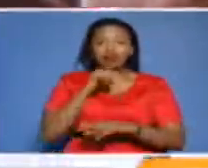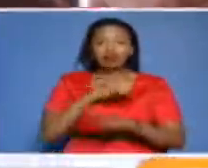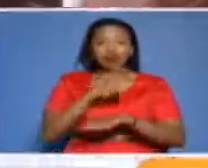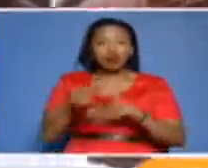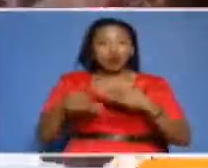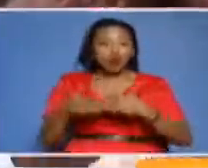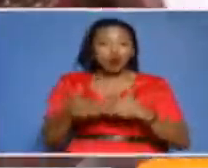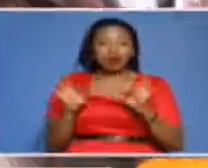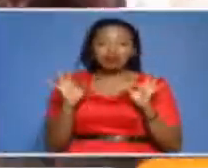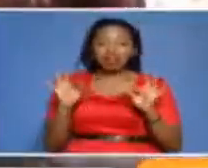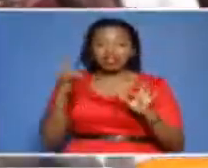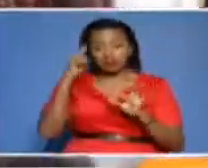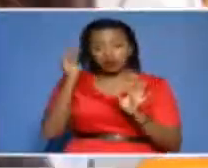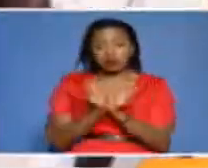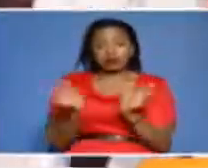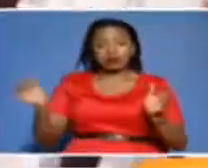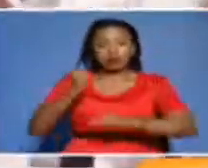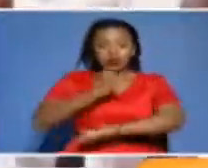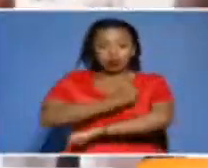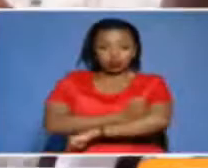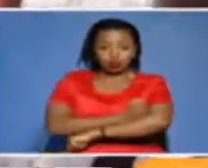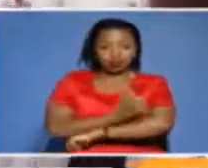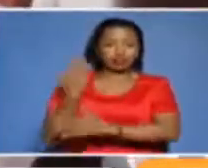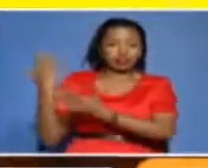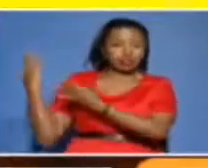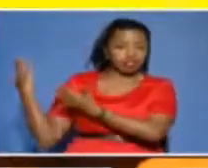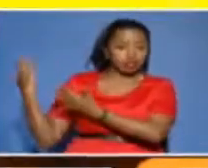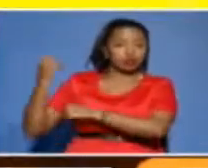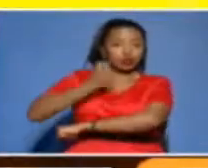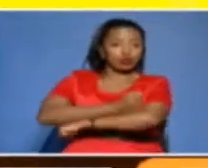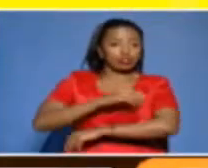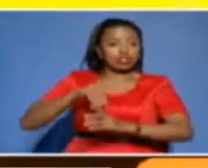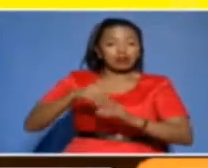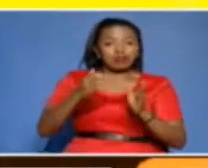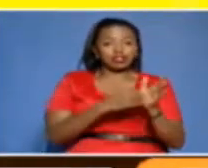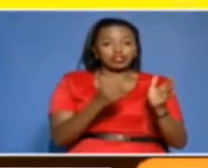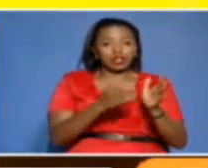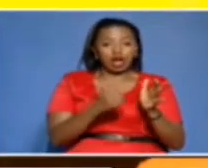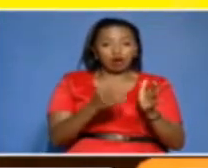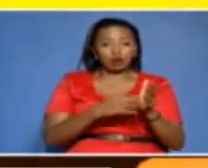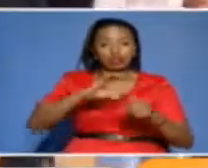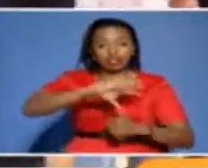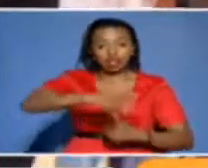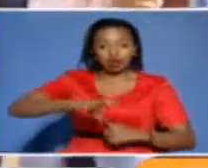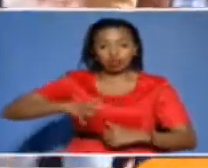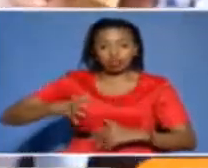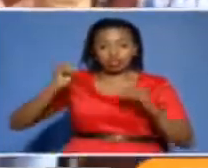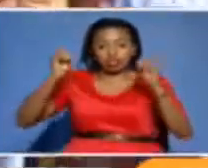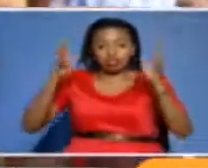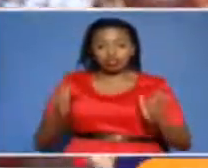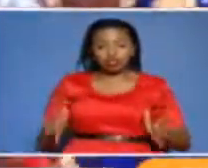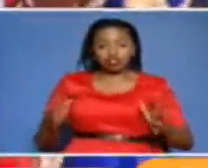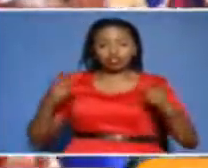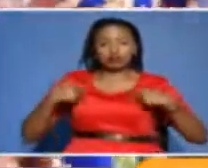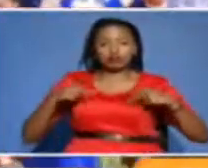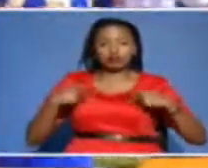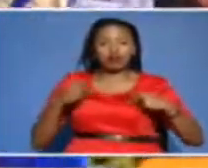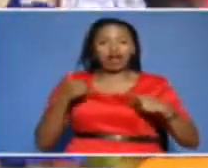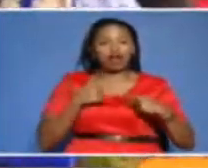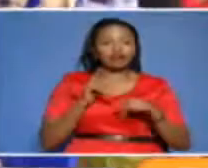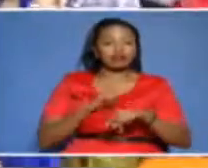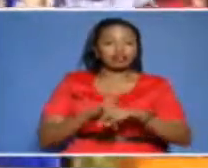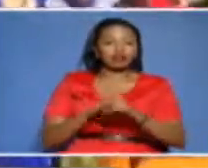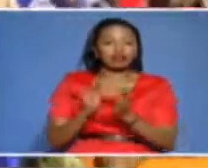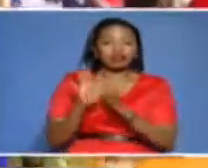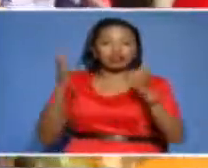But it was not all gloom for public schools. At Ikombe Mixed Day and Boarding Primary in Machakos County, teachers and pupils had reason